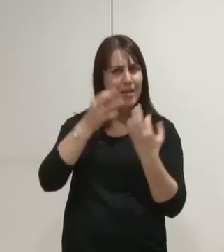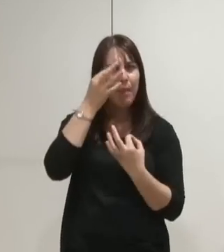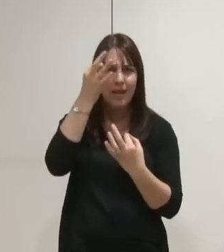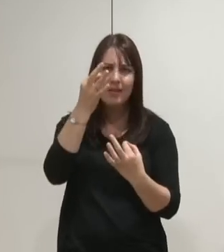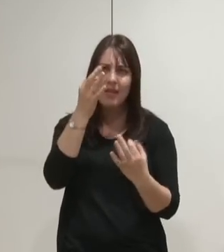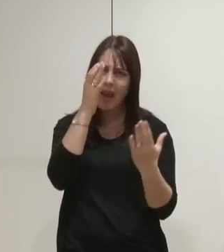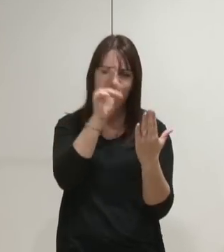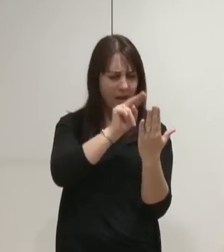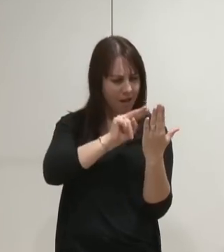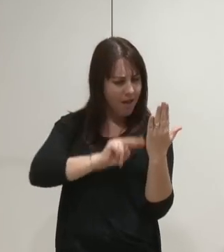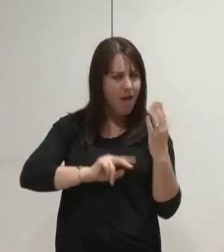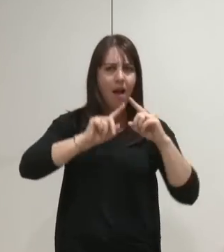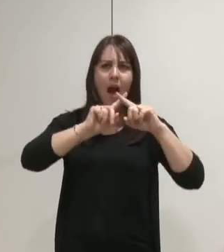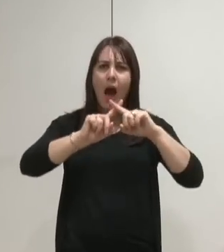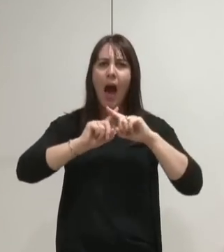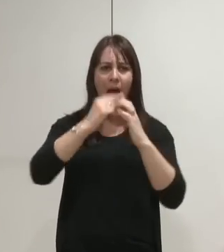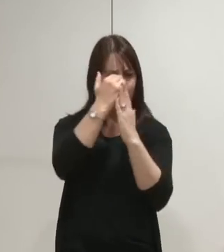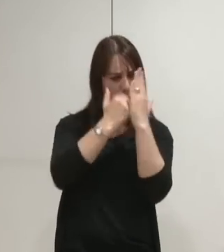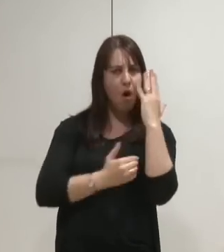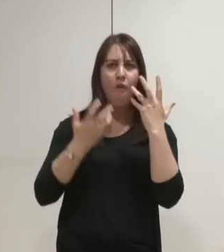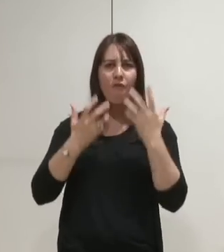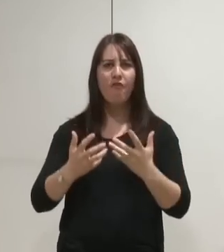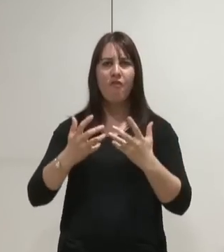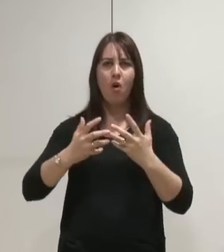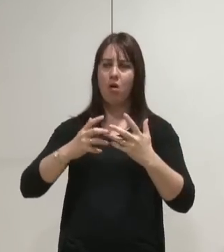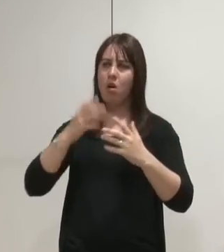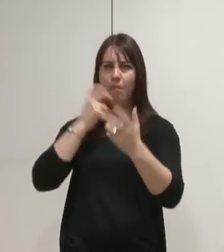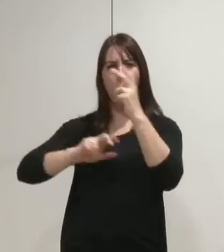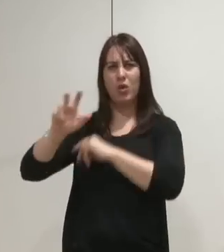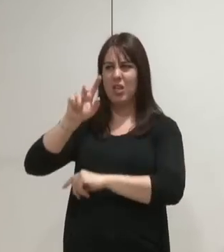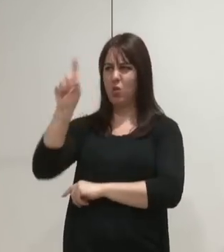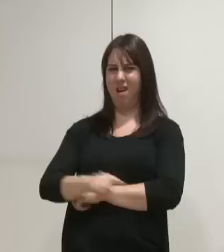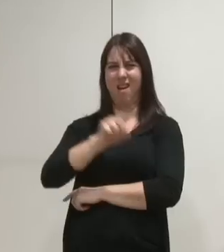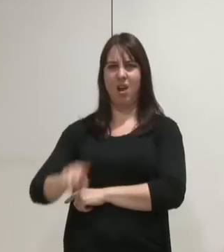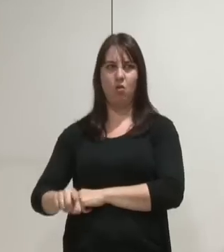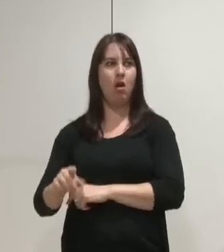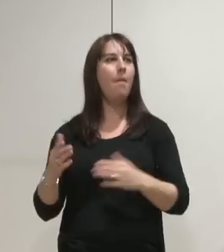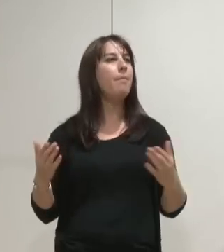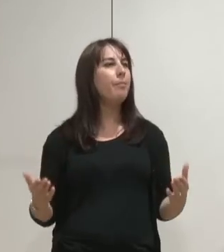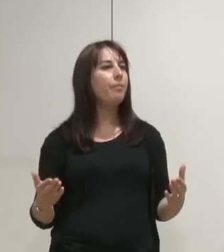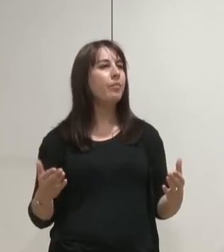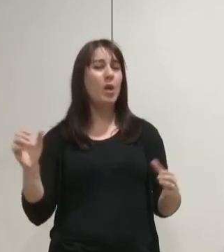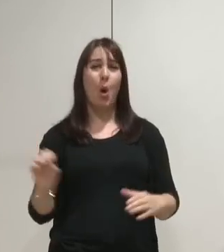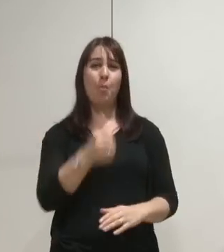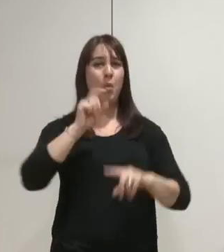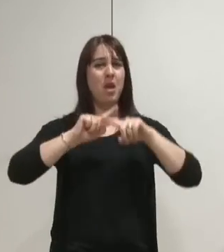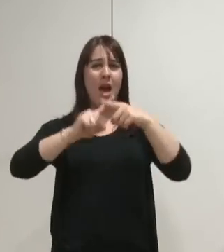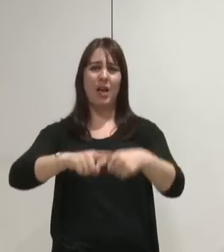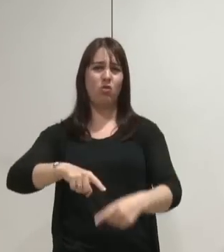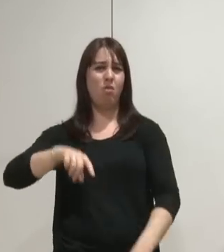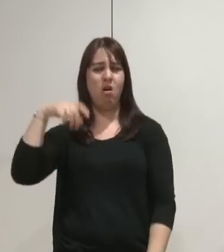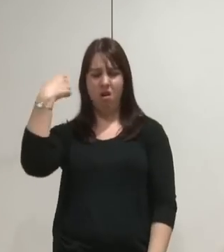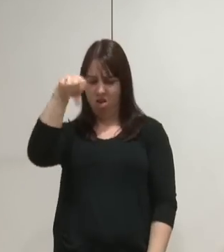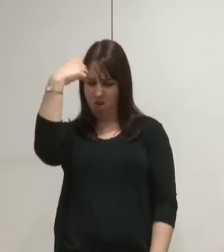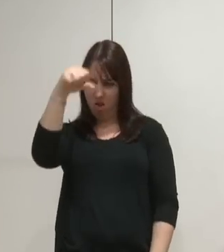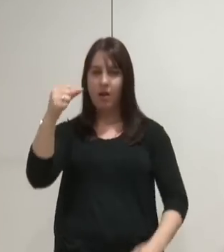les arguments qui demandent l'annulation de la concession l'argument majeur central c'est de dire